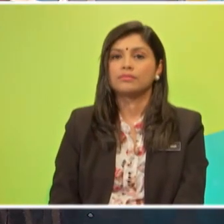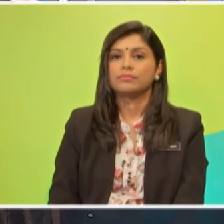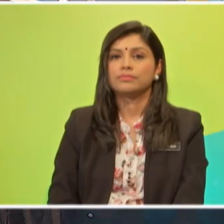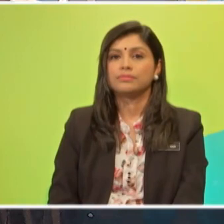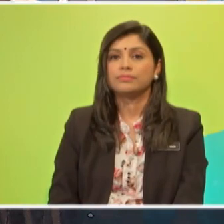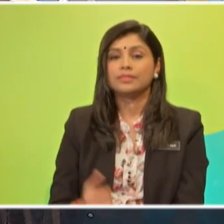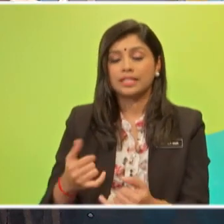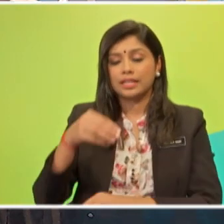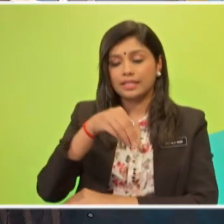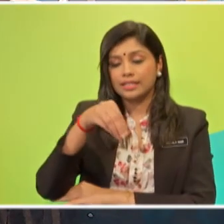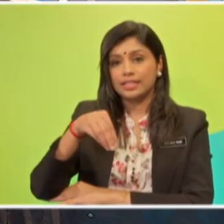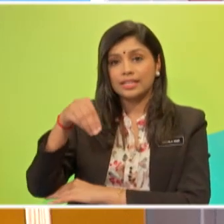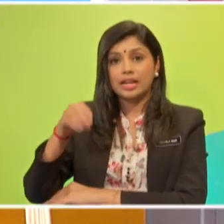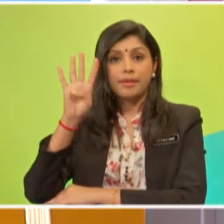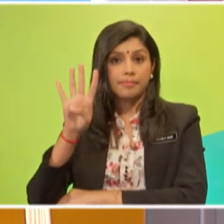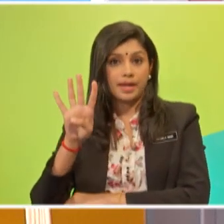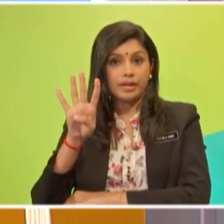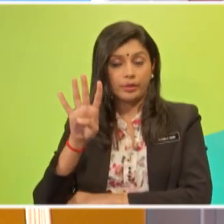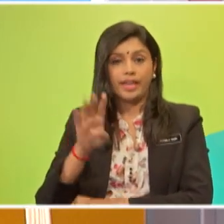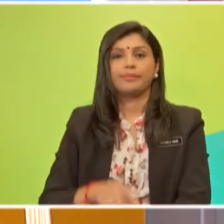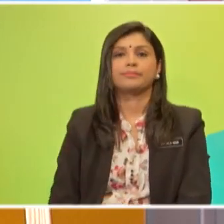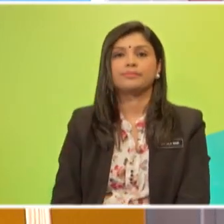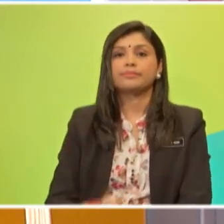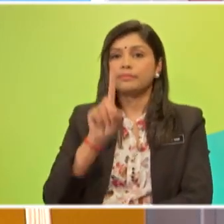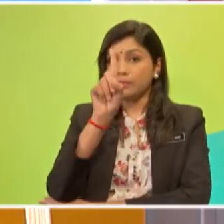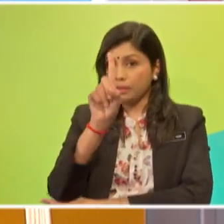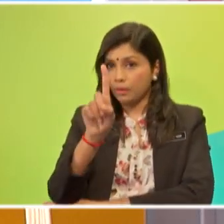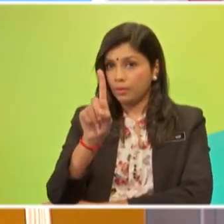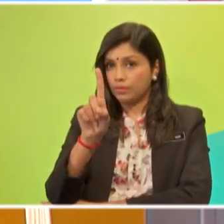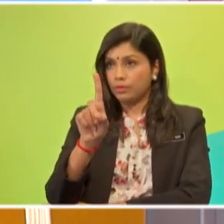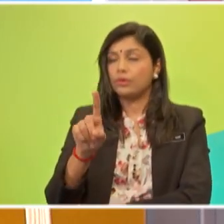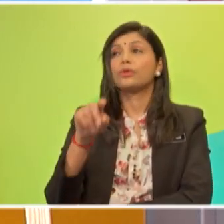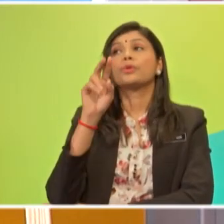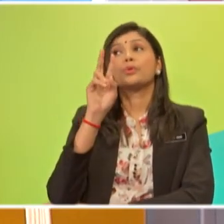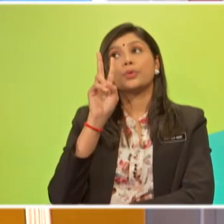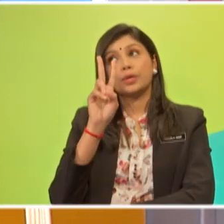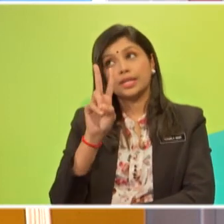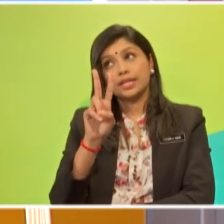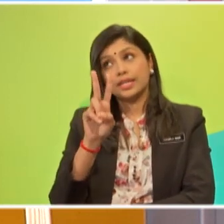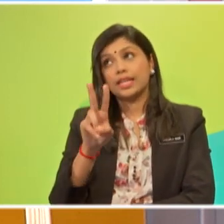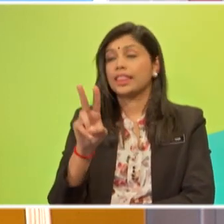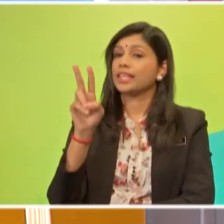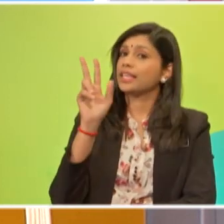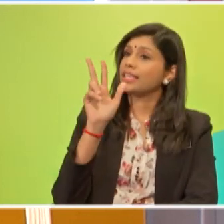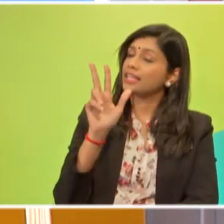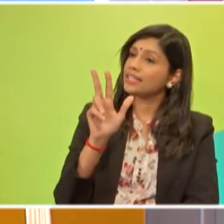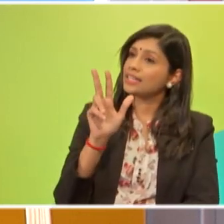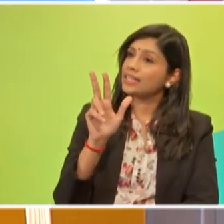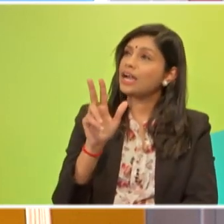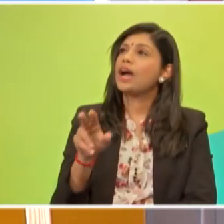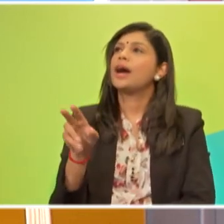gerakkan dam ni. Kita kira sama-sama, Sean. Satu, dua,